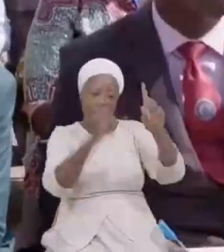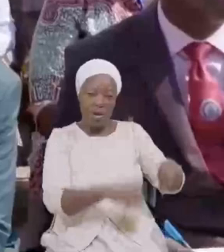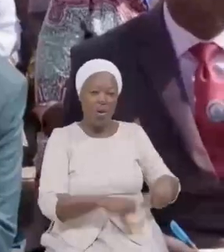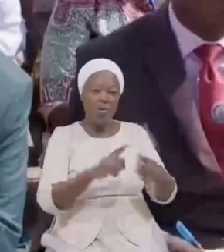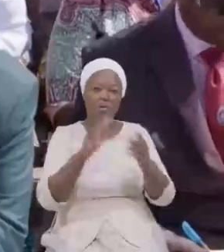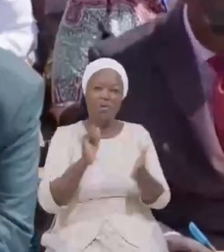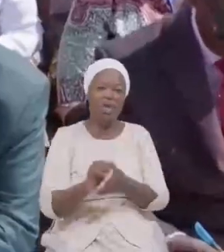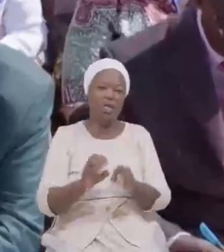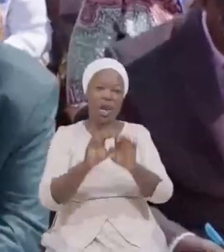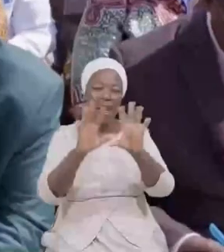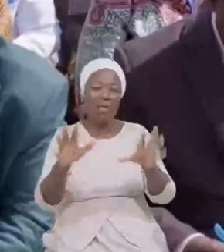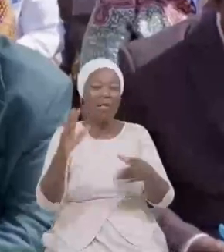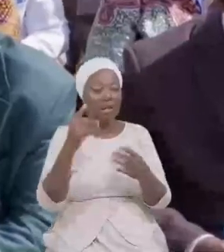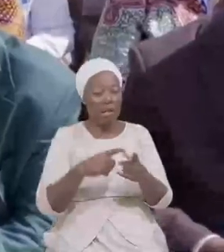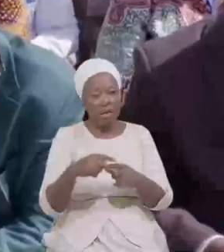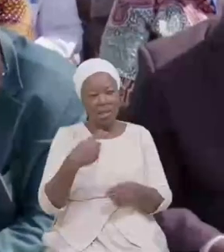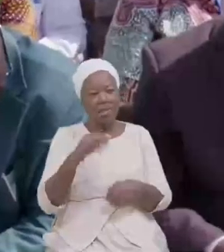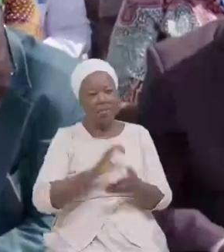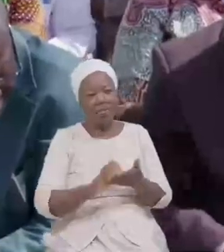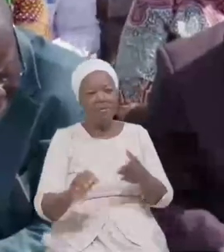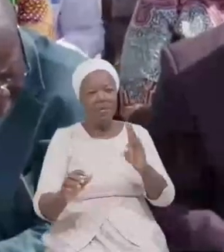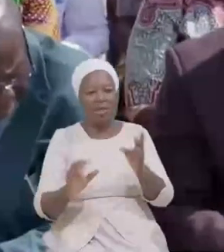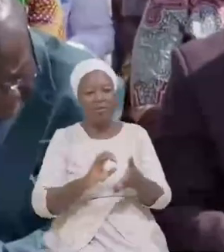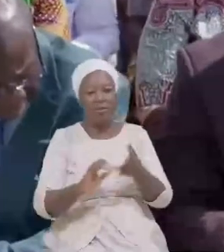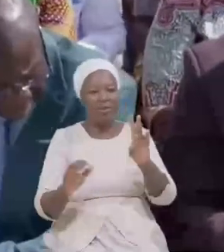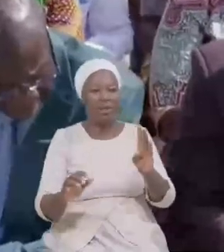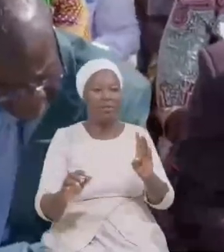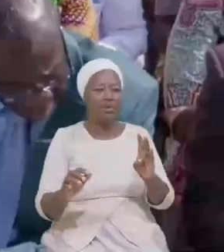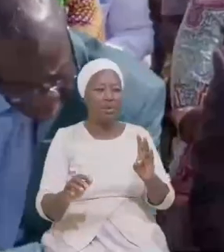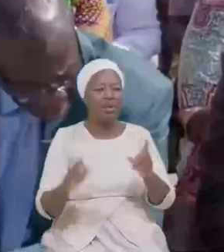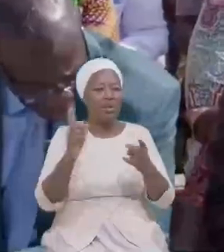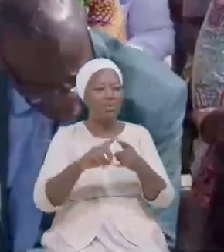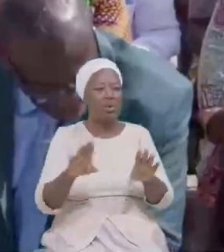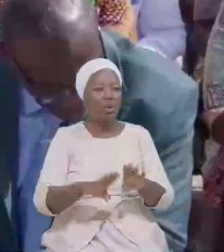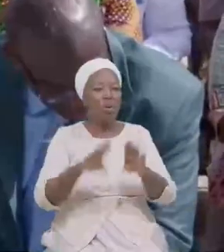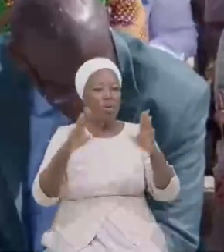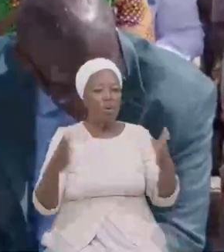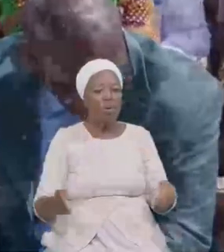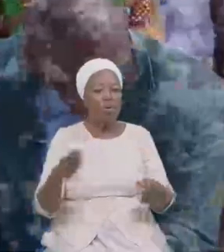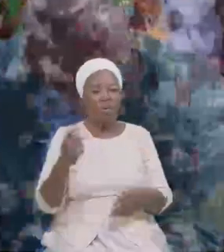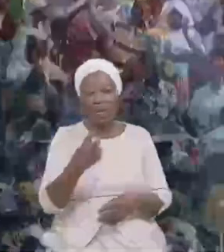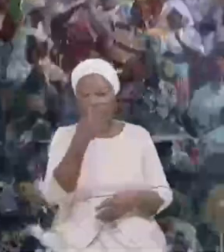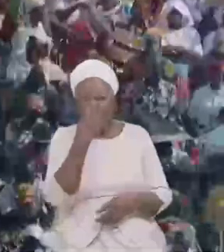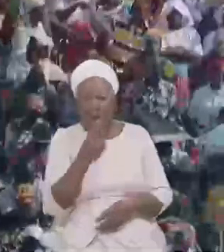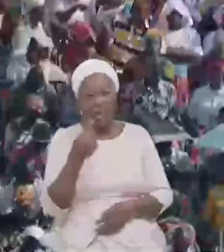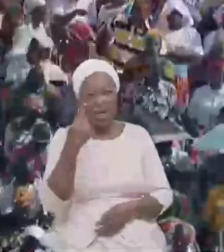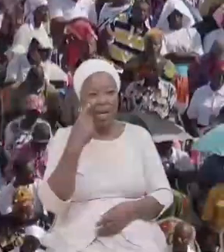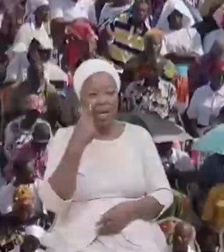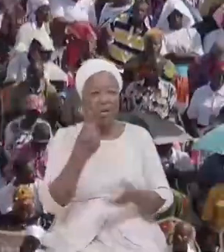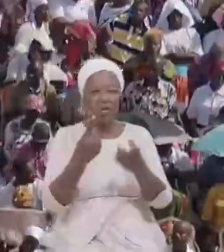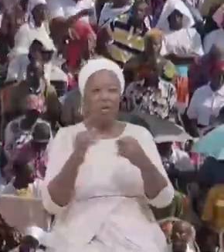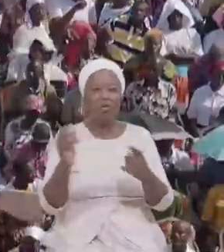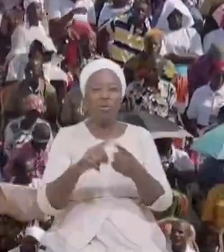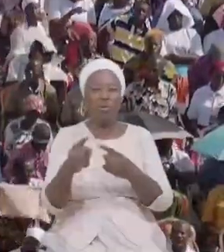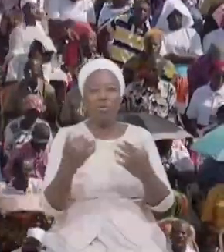lumière. Verset 7. Aider pour ouvrir les yeux des aveugles. Et ça vient pour